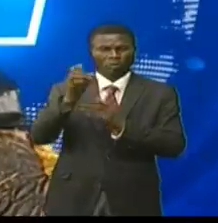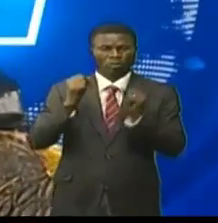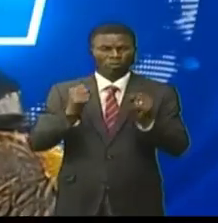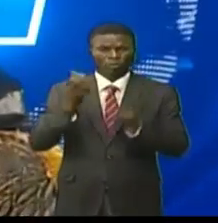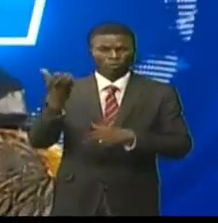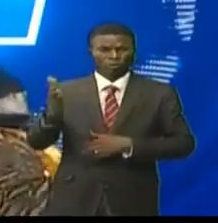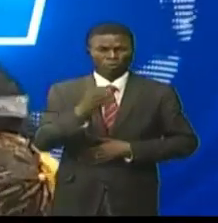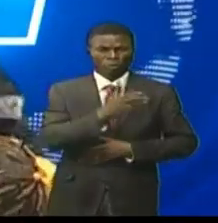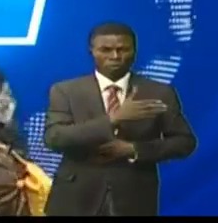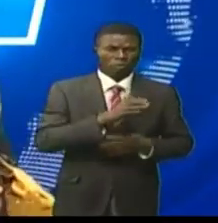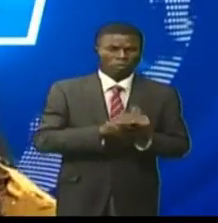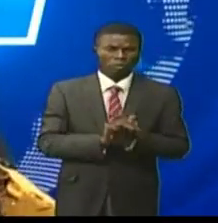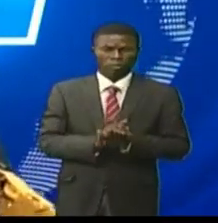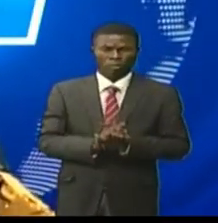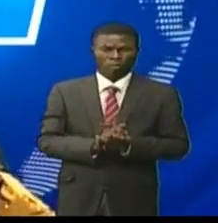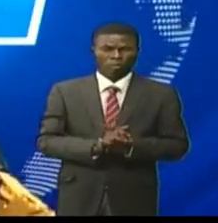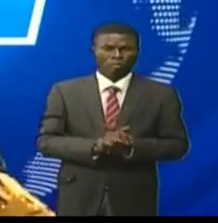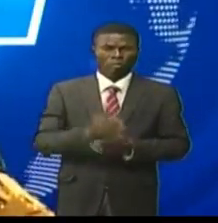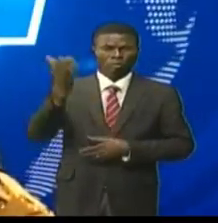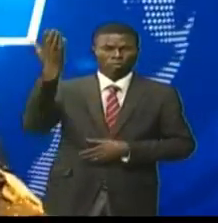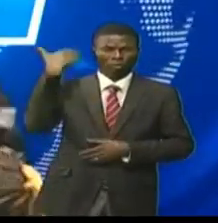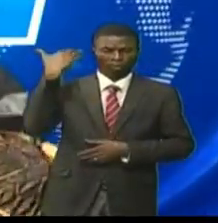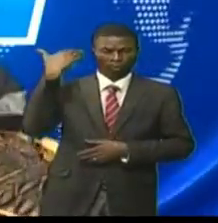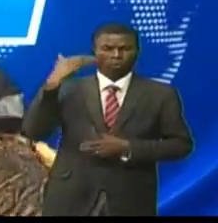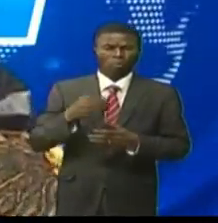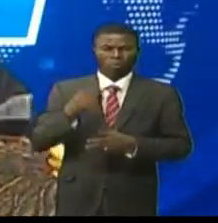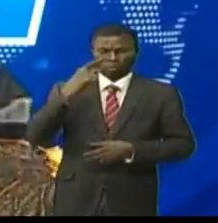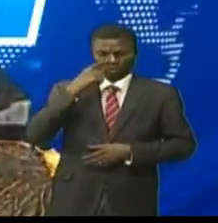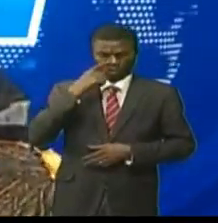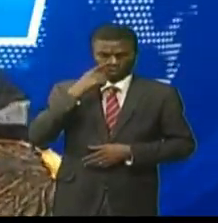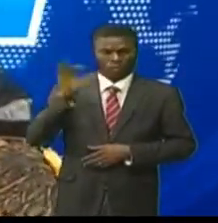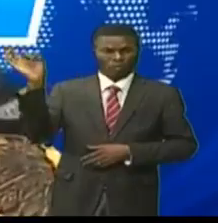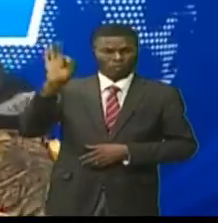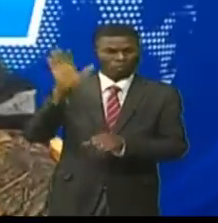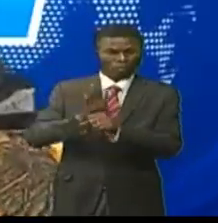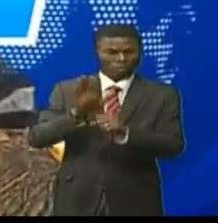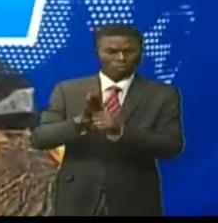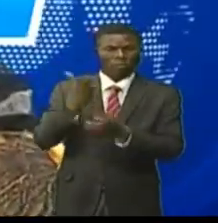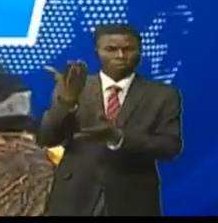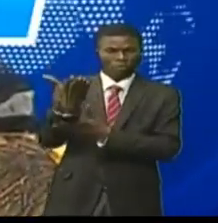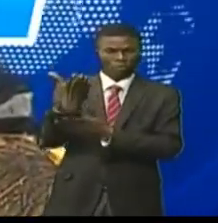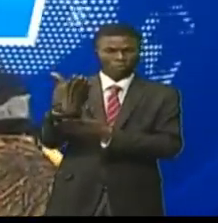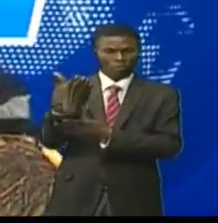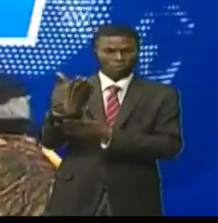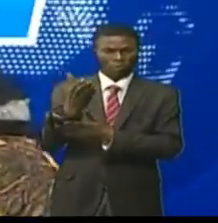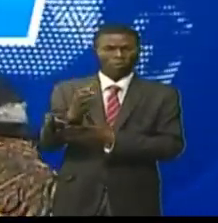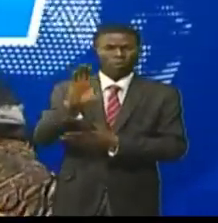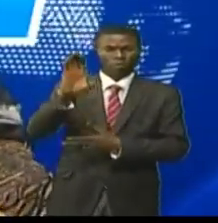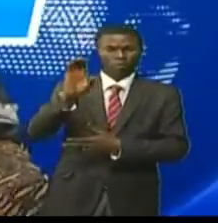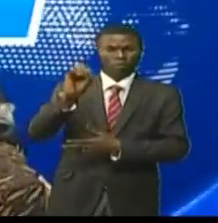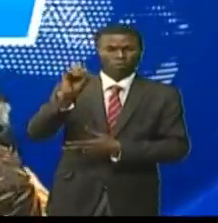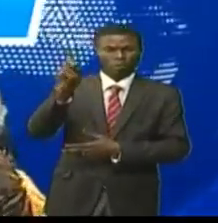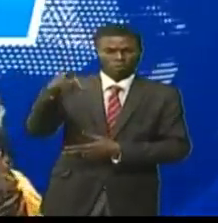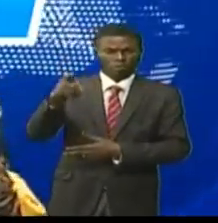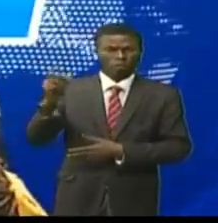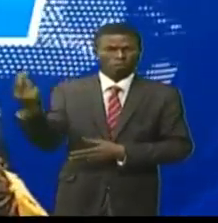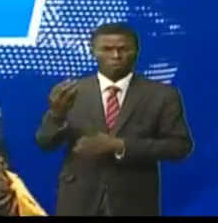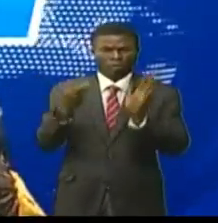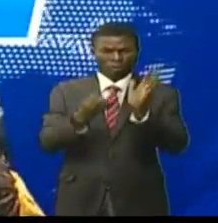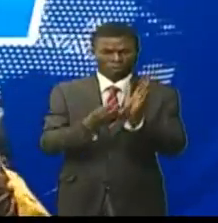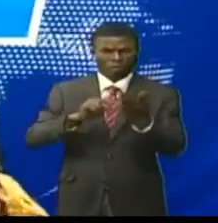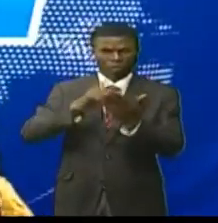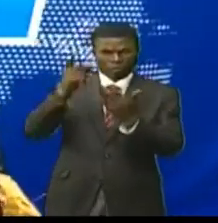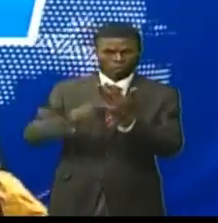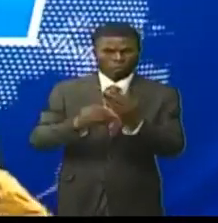durable. Le Maïndombe, province essentiellement forestière, s'invite à la COP27 à travers le projet RED+, lors